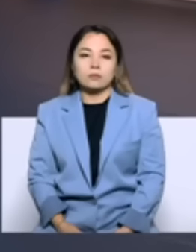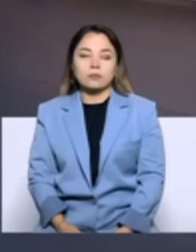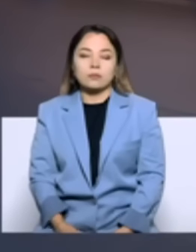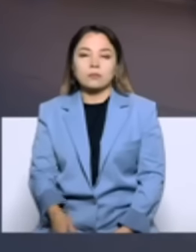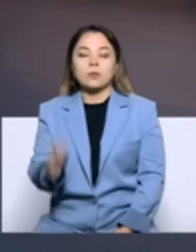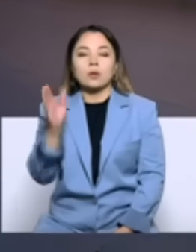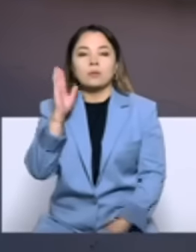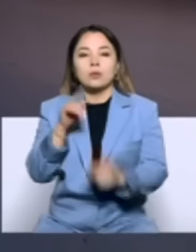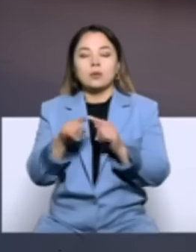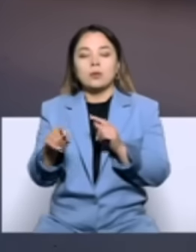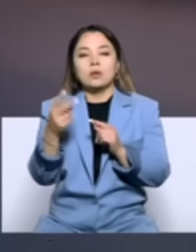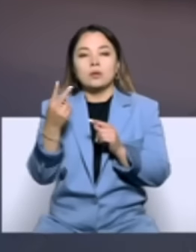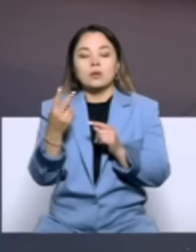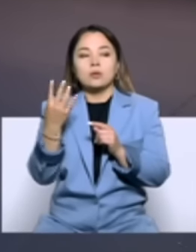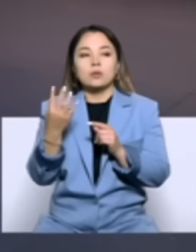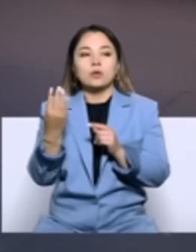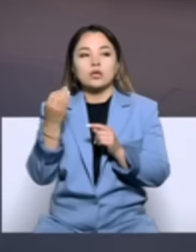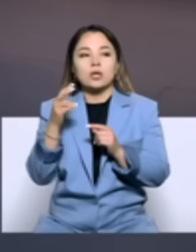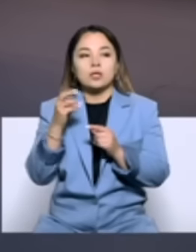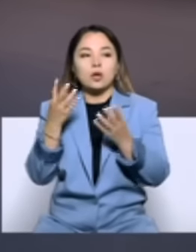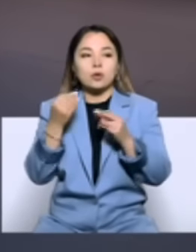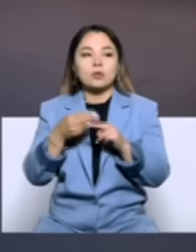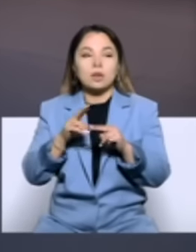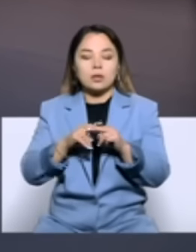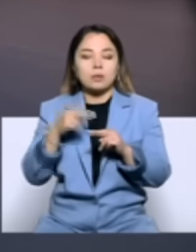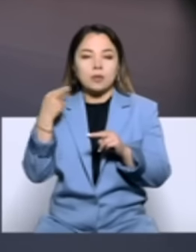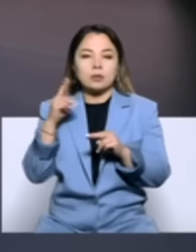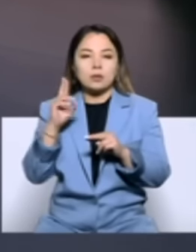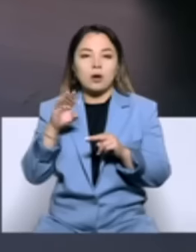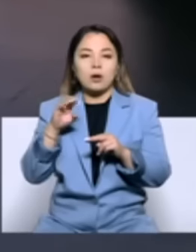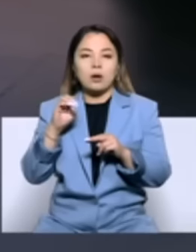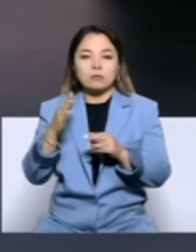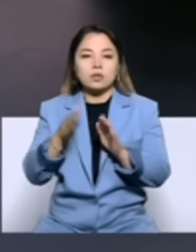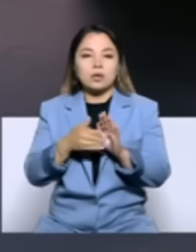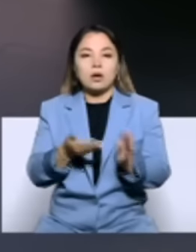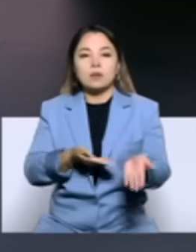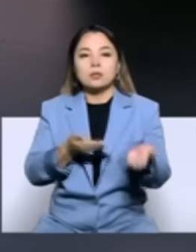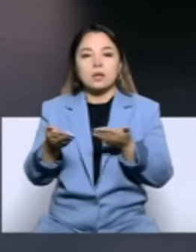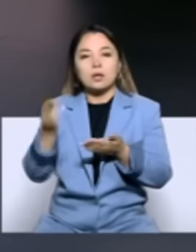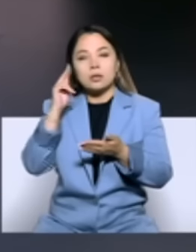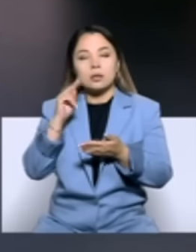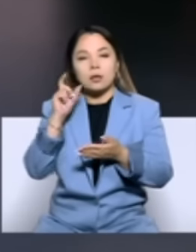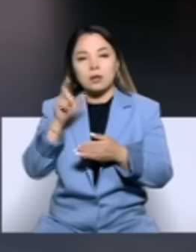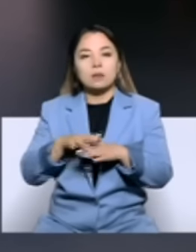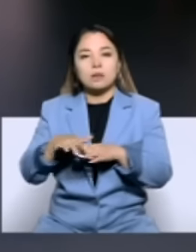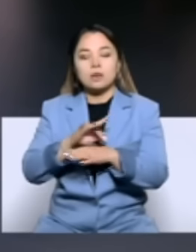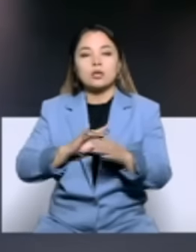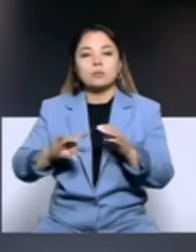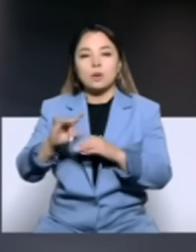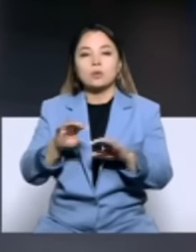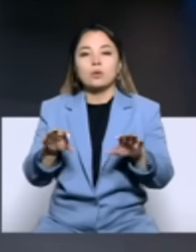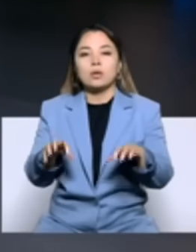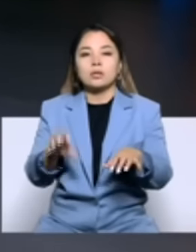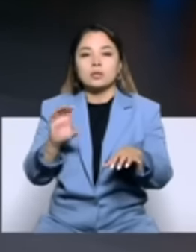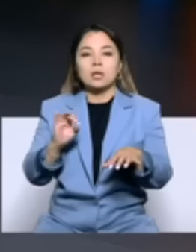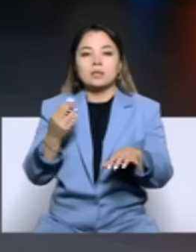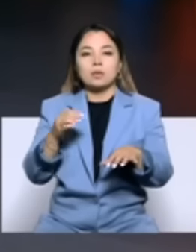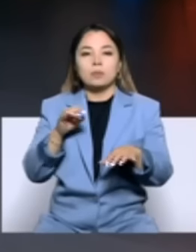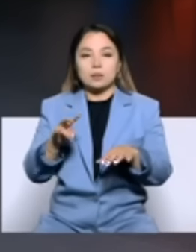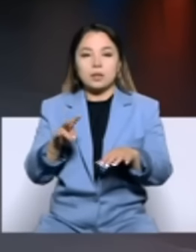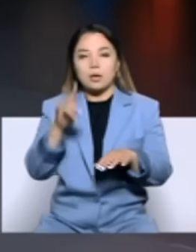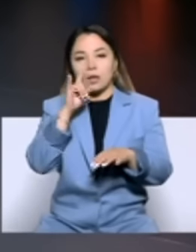Алдағы 2-4 шілде күндері президент Қасым-Жомарт Тоқаевтың шақыруымен Қытай Халық Республикасының төрағасы Си